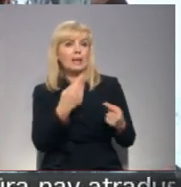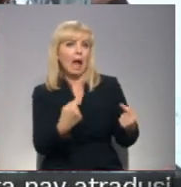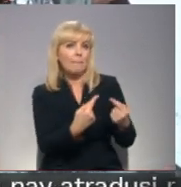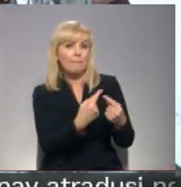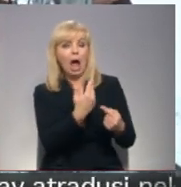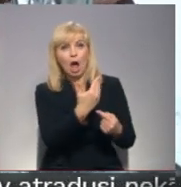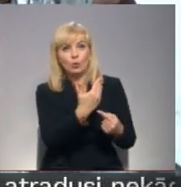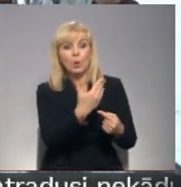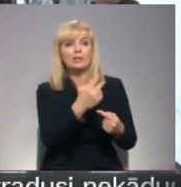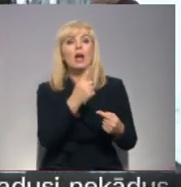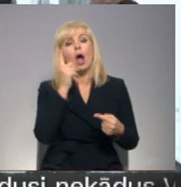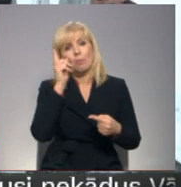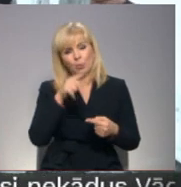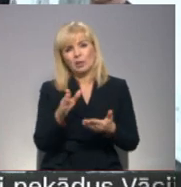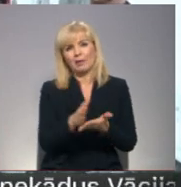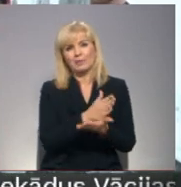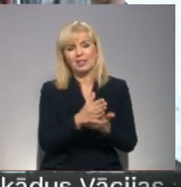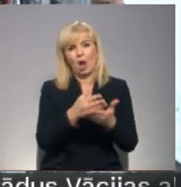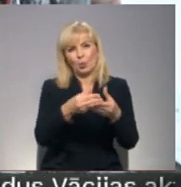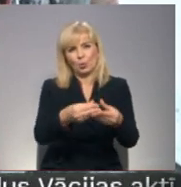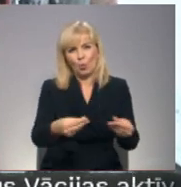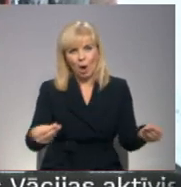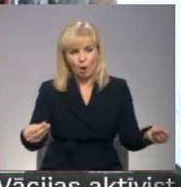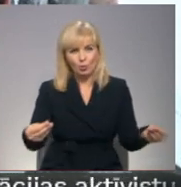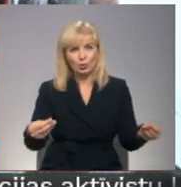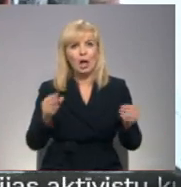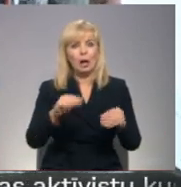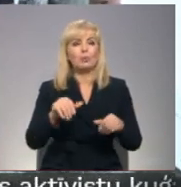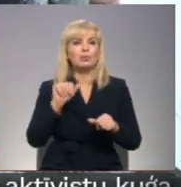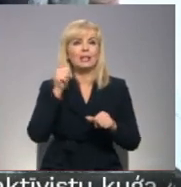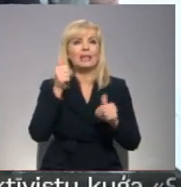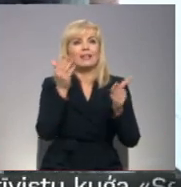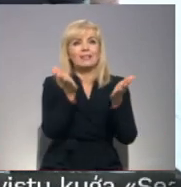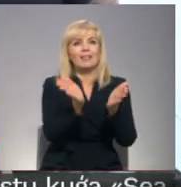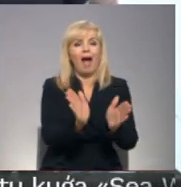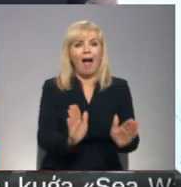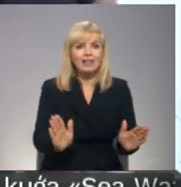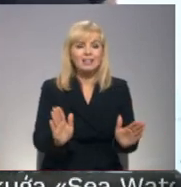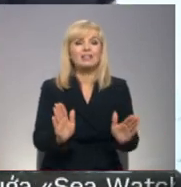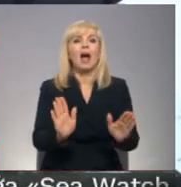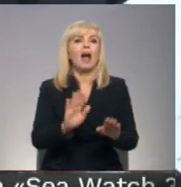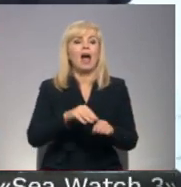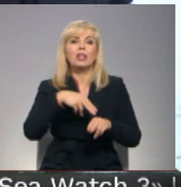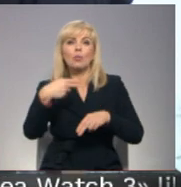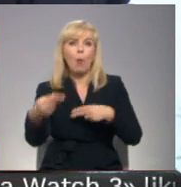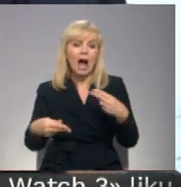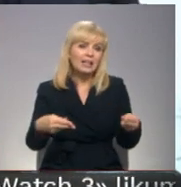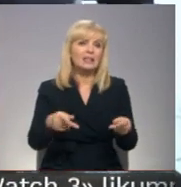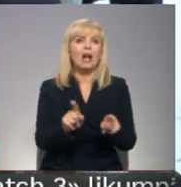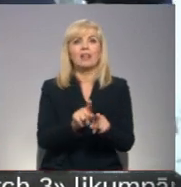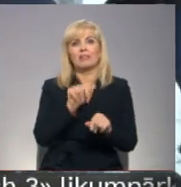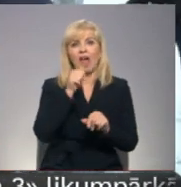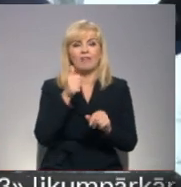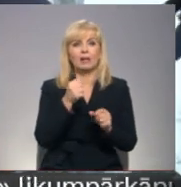rēķinoties ar to, ka daļa nokusīs, lai tas kas būs tā kā mazliet slaidāks jau rītdien, un lai detaļas nenokrīt, arī viņas nevar, patiesībā